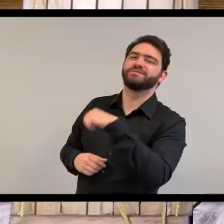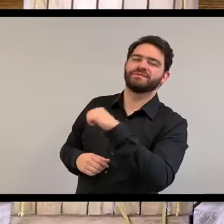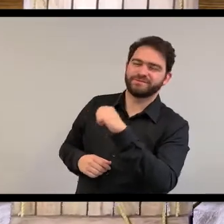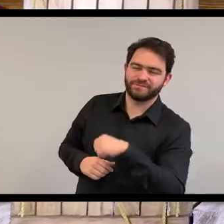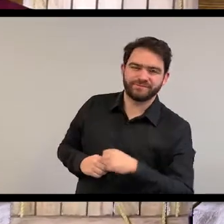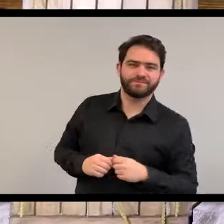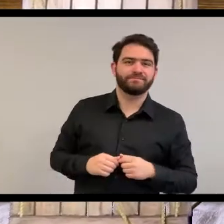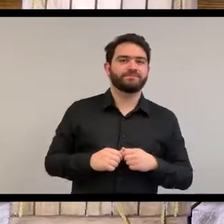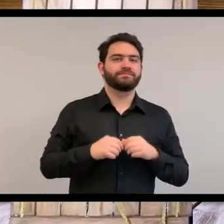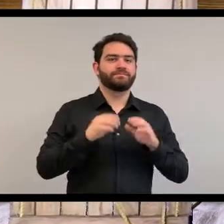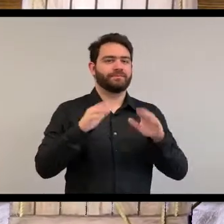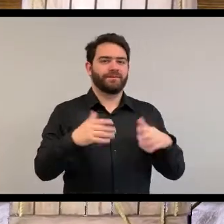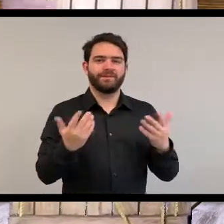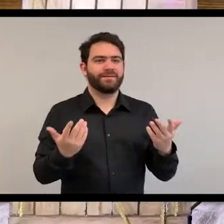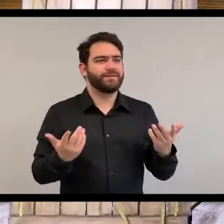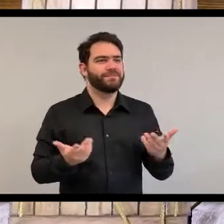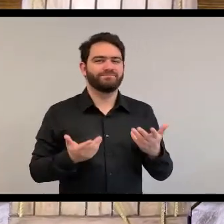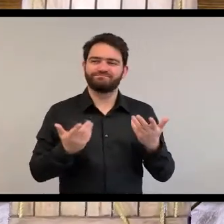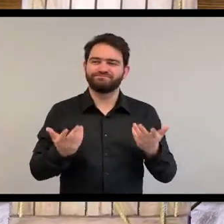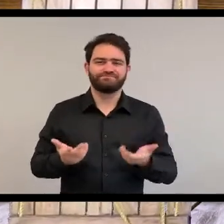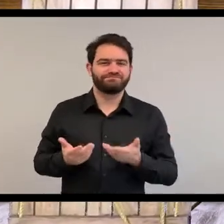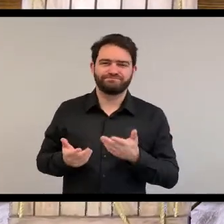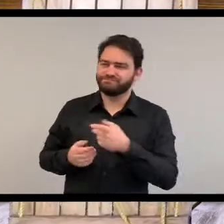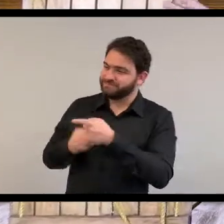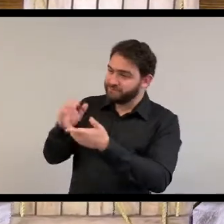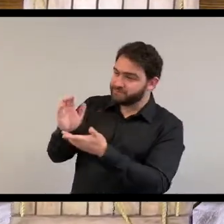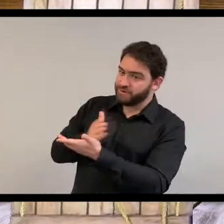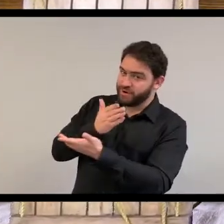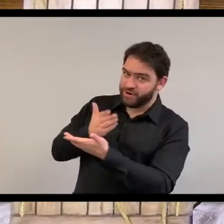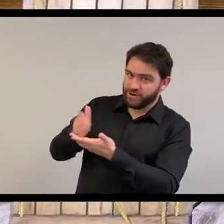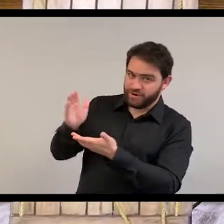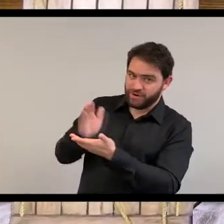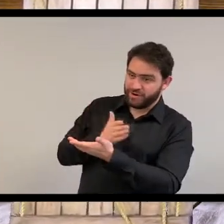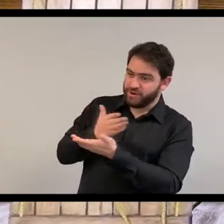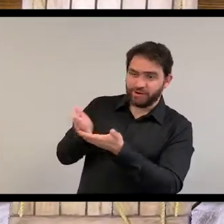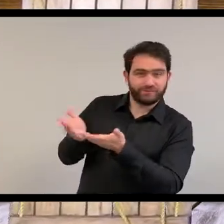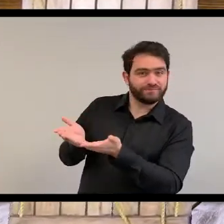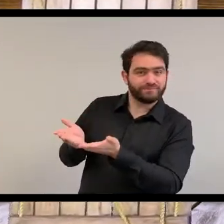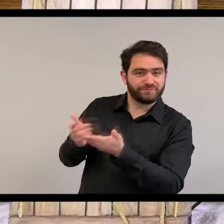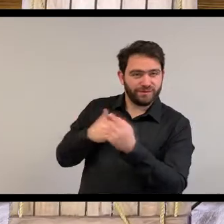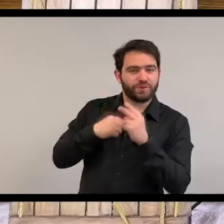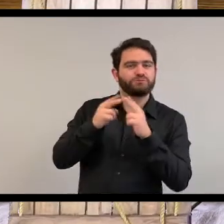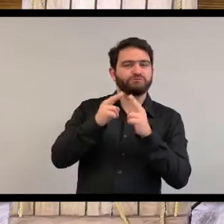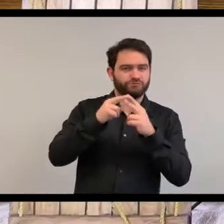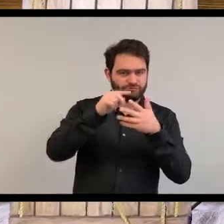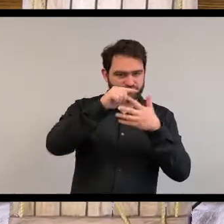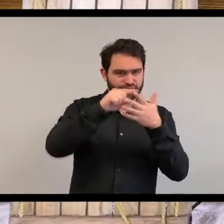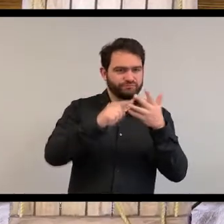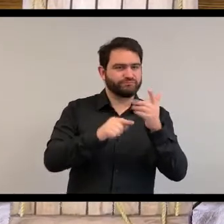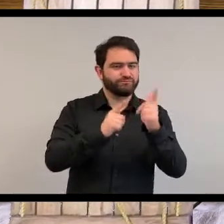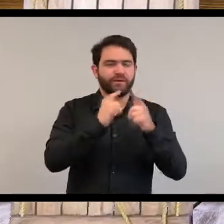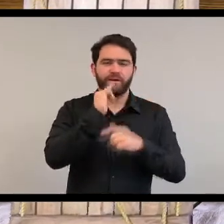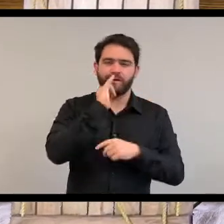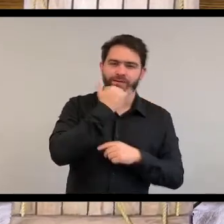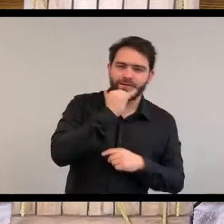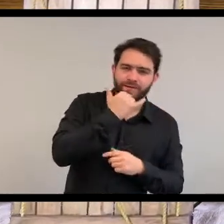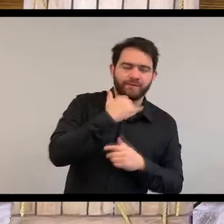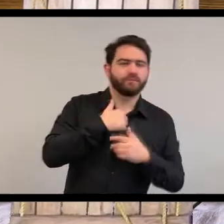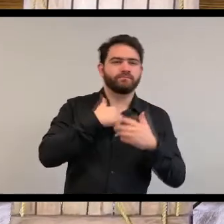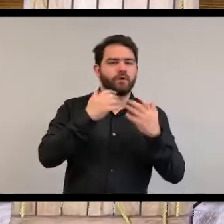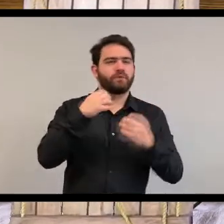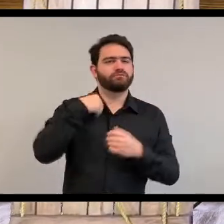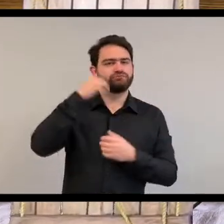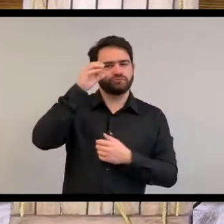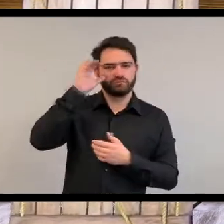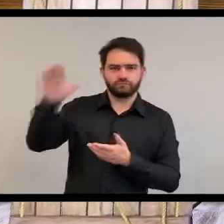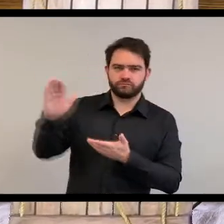mais tu as le canard blanc. Oh, oh, chez nous, dit, ben, Xavier, on ne l'aurait jamais